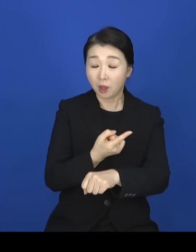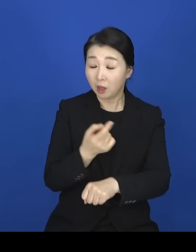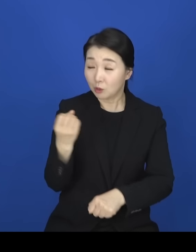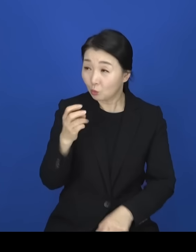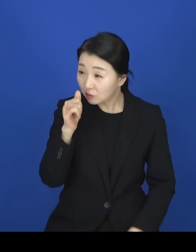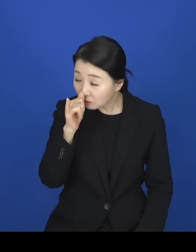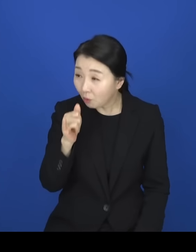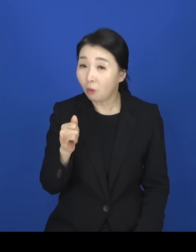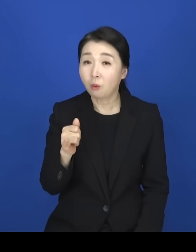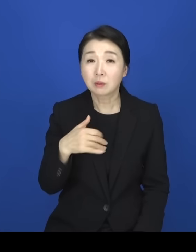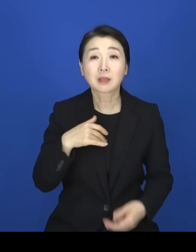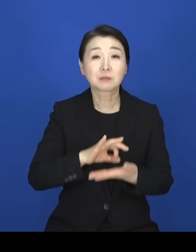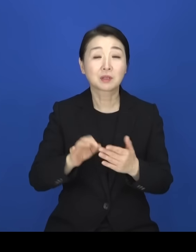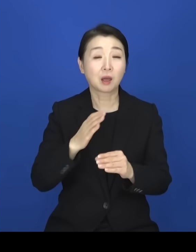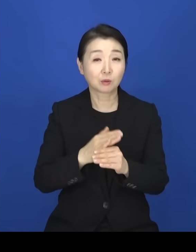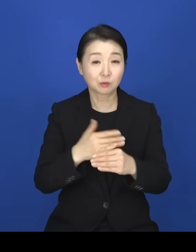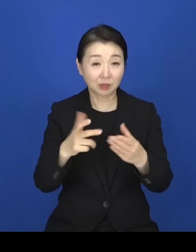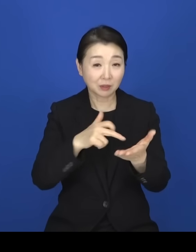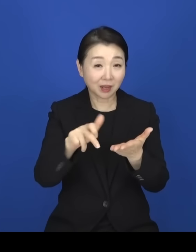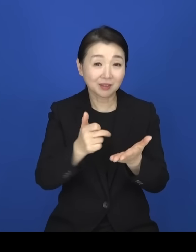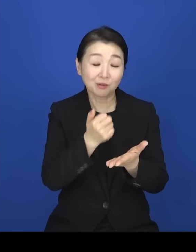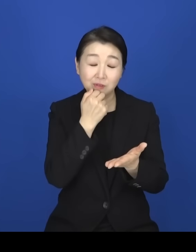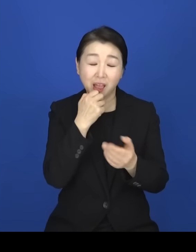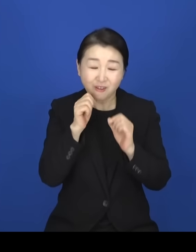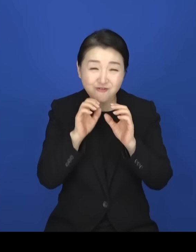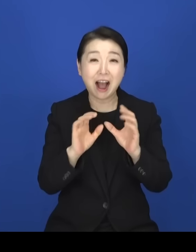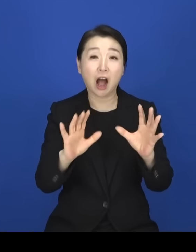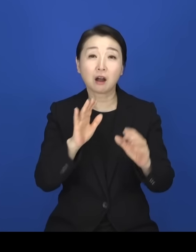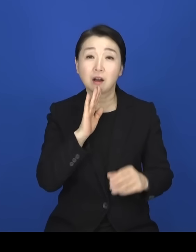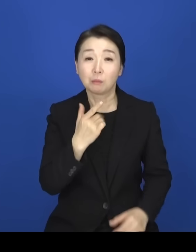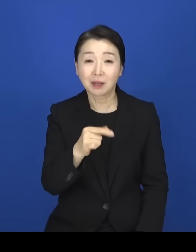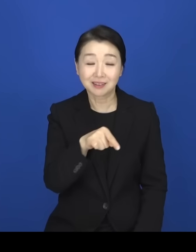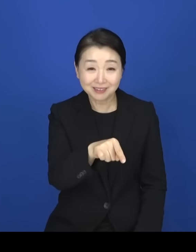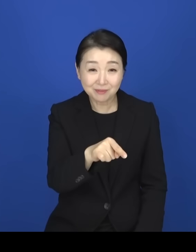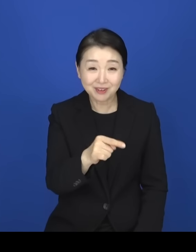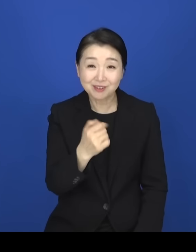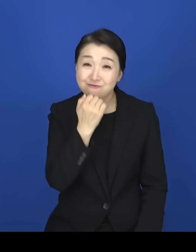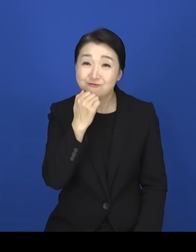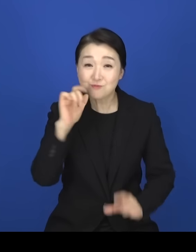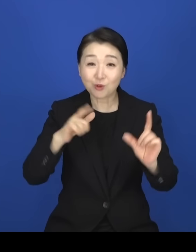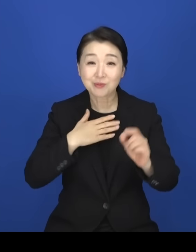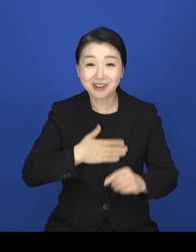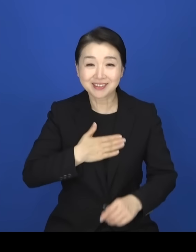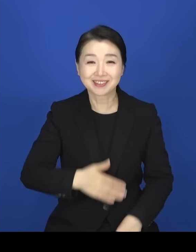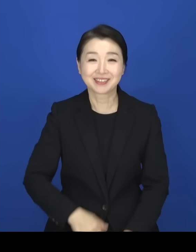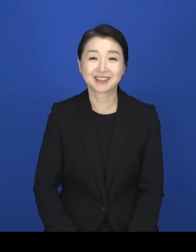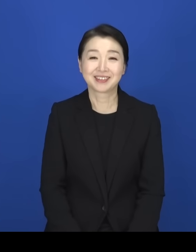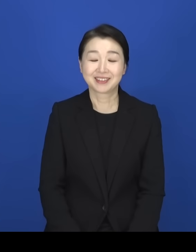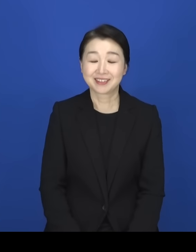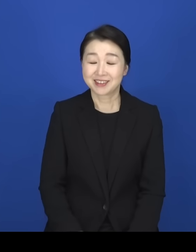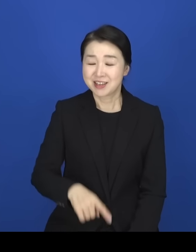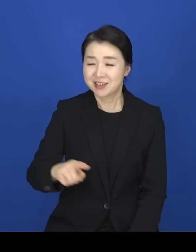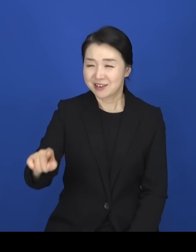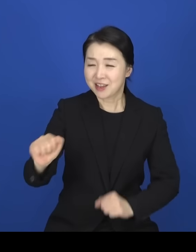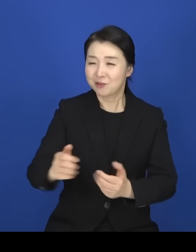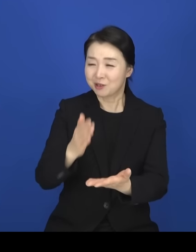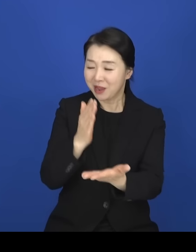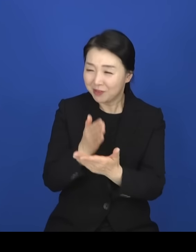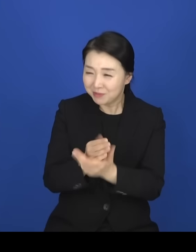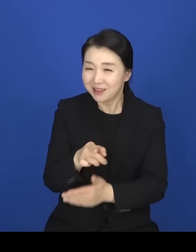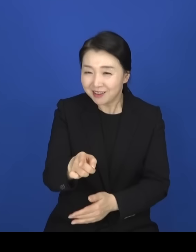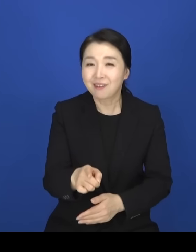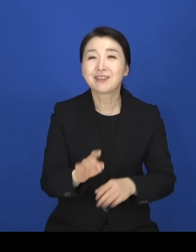아직도 써요. 우와. 그리고 왜 단체 카톡에 너무 웃길 때 할 때 그 김기리 씨 이모티콘 보내. 뭔지 알죠? 네. 그리고 이러시면 안 됩니다. 이거 저